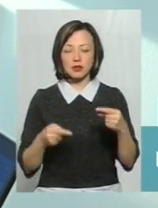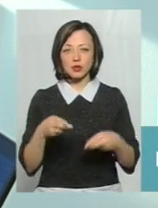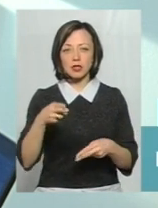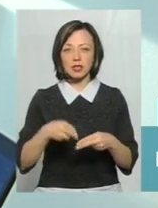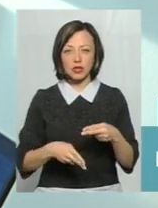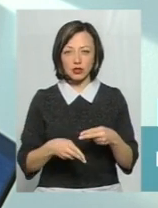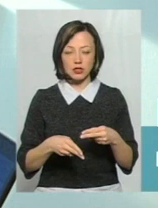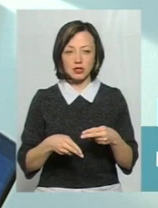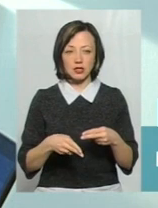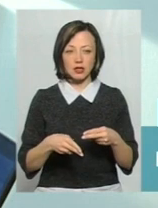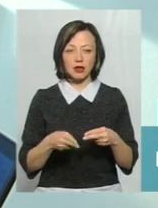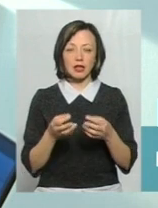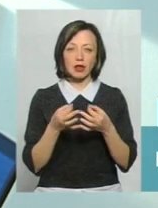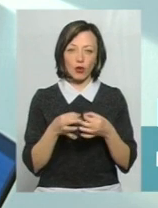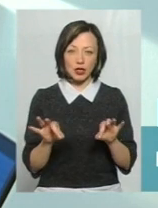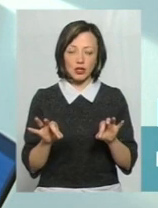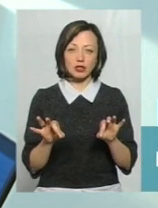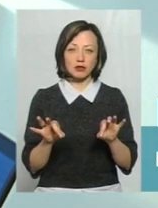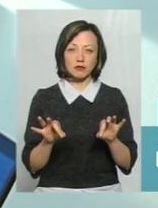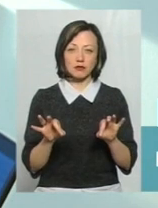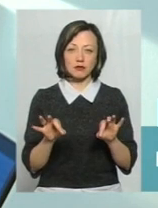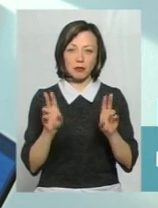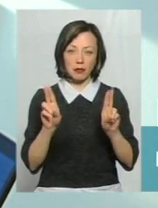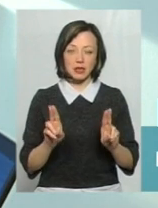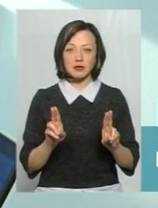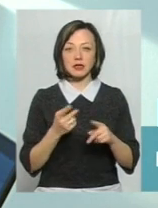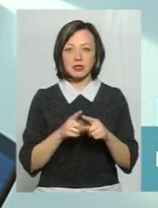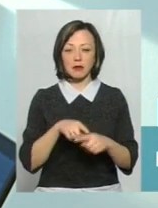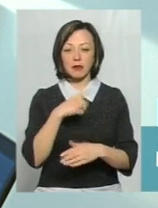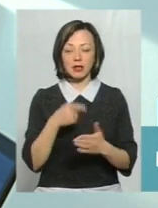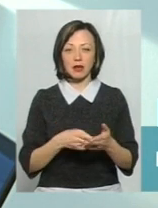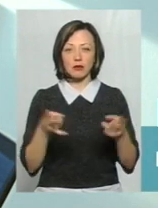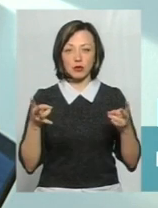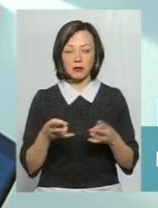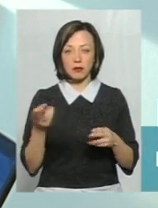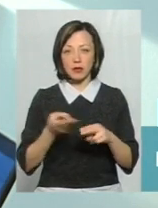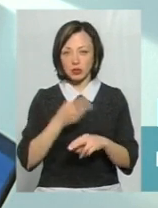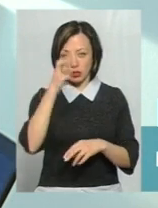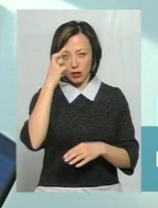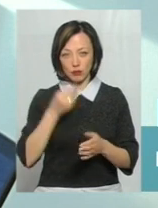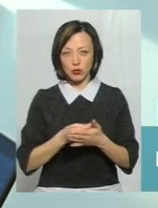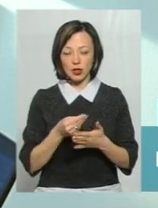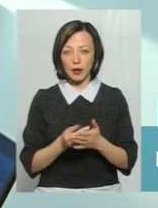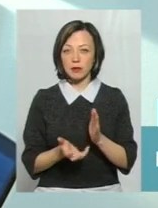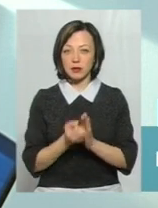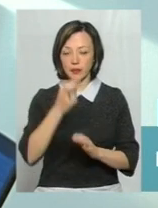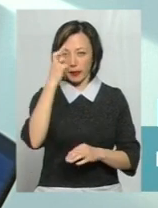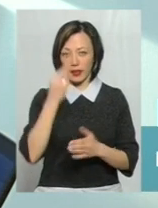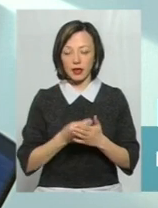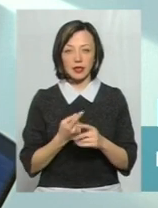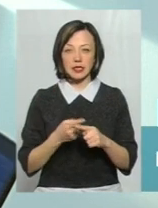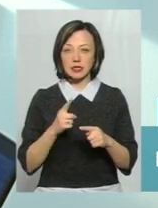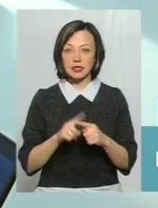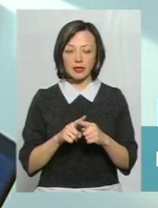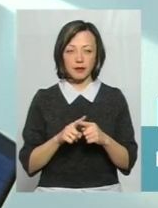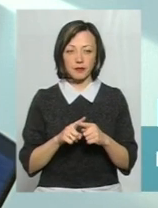закінчилася, як то кажуть, демократичним принципом. Сказали, що це питання потрібно. Без державного бюджету, без підтримки державного бюджету, це,